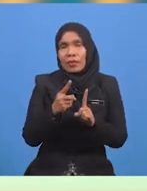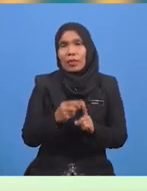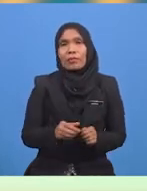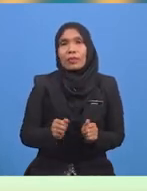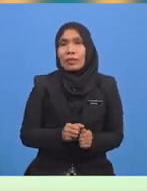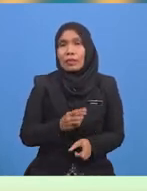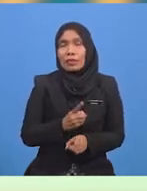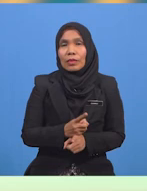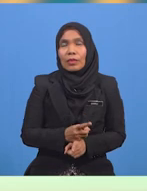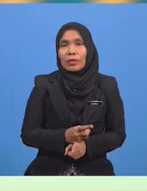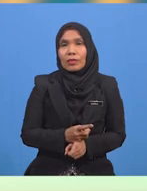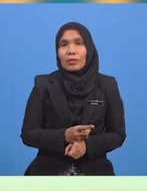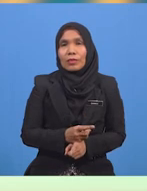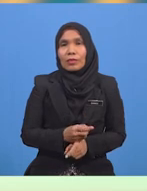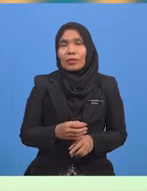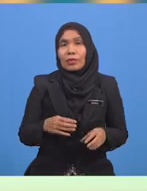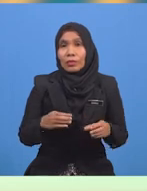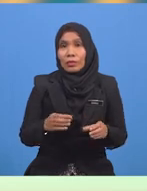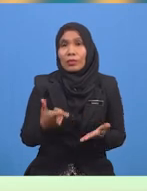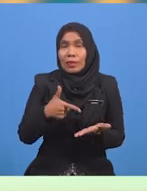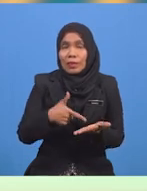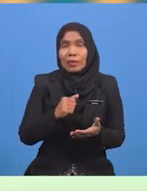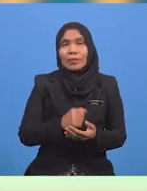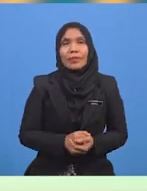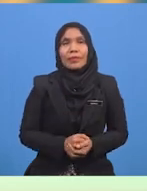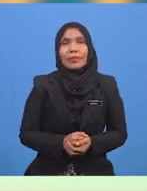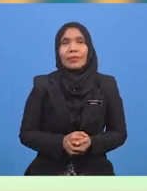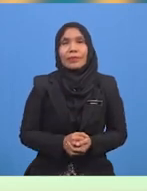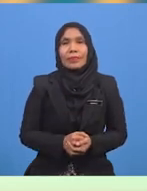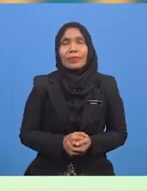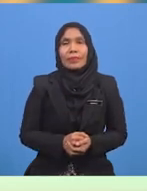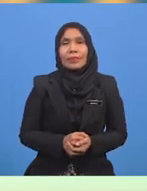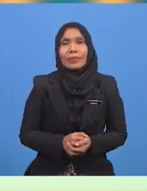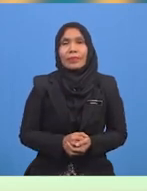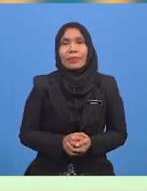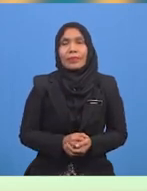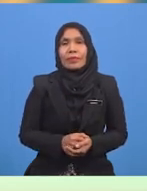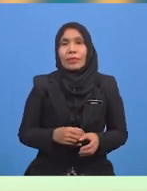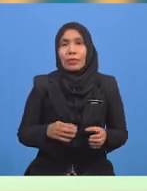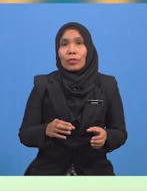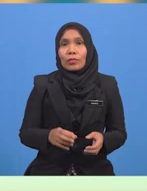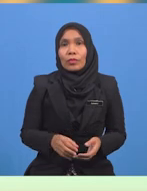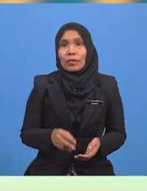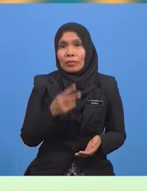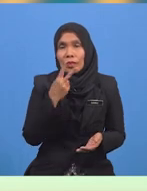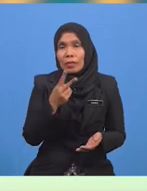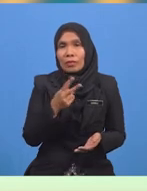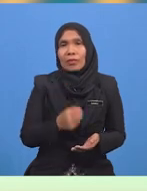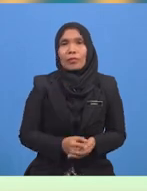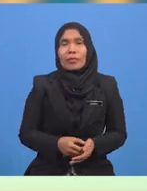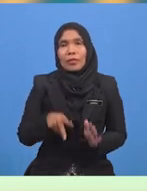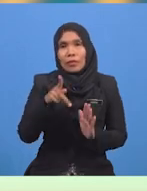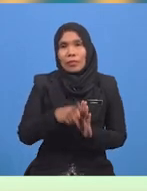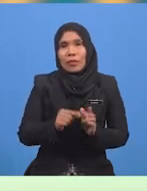ya. Cuba semak penggantian nilai ke dalam rumus atau